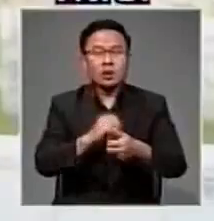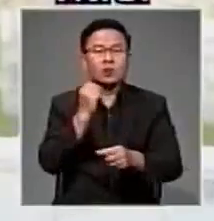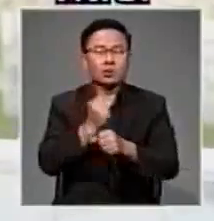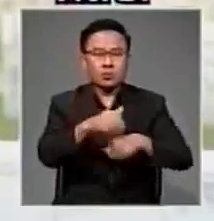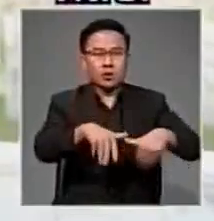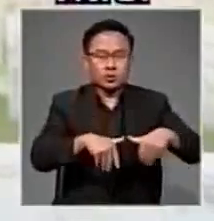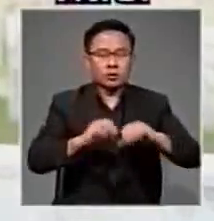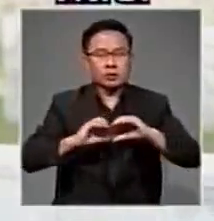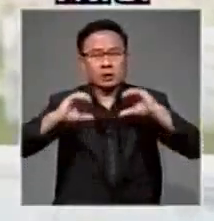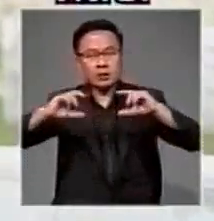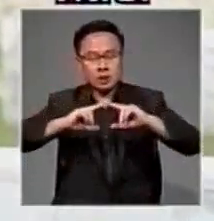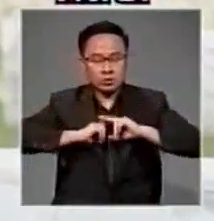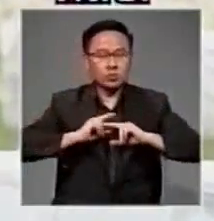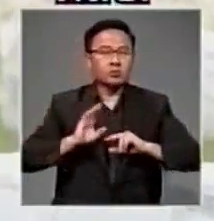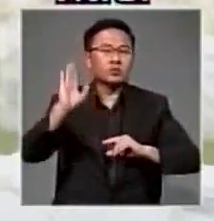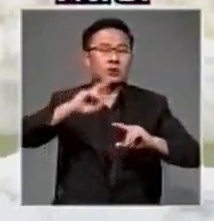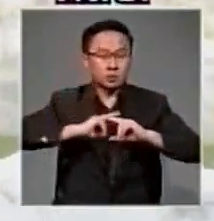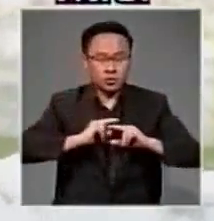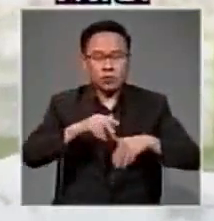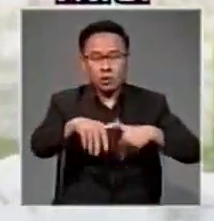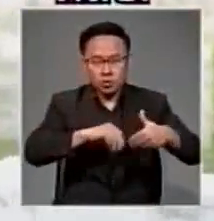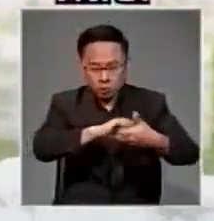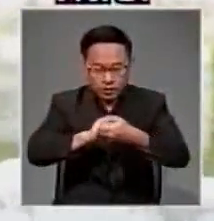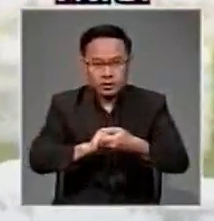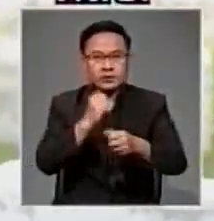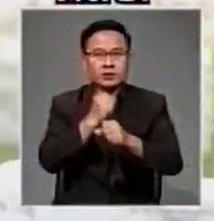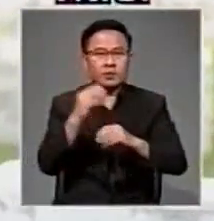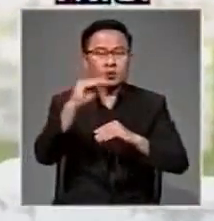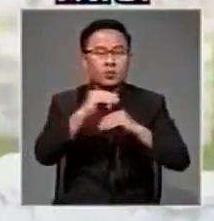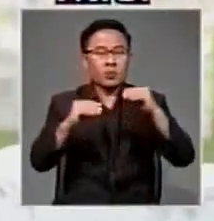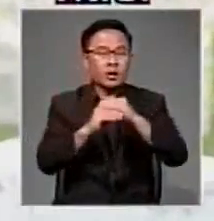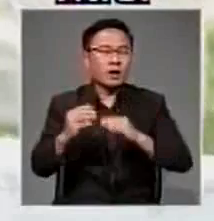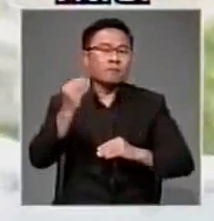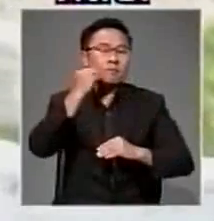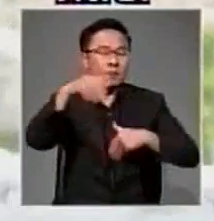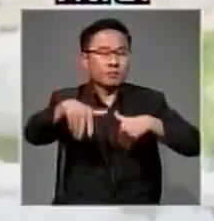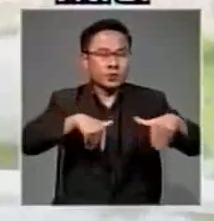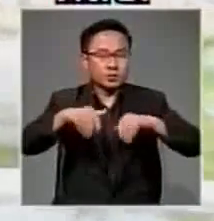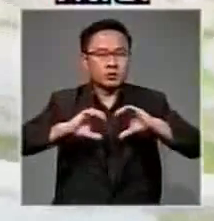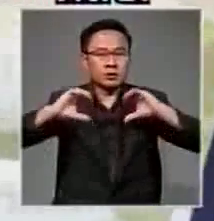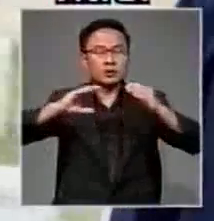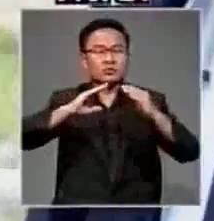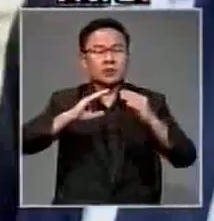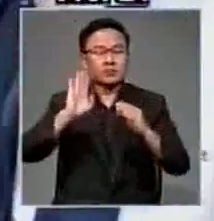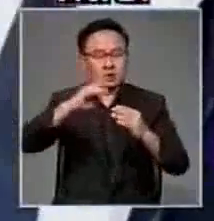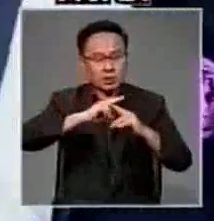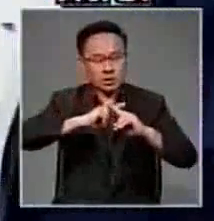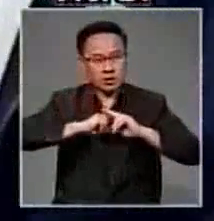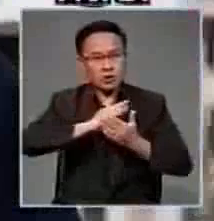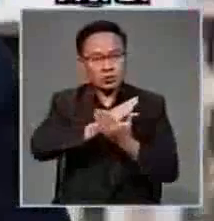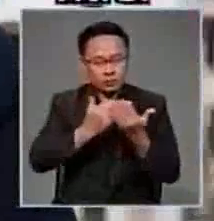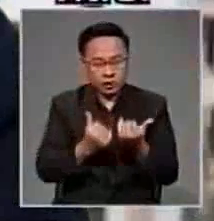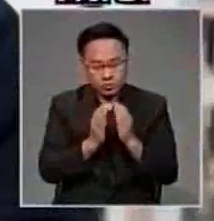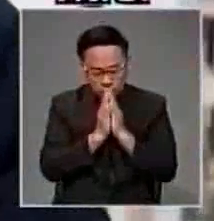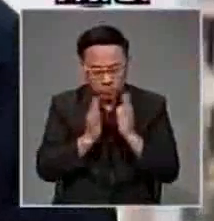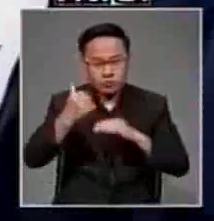ครั้งนี้นะคะเกิดขึ้นได้จากความร่วมมือร่วมใจของหลายภาคส่วนไม่ว่าจะเป็นภาครัฐภาคเอกชนแล้วก็พี่น้องประชาชนนะคะเกิดเป็นโครงการบ้านประ